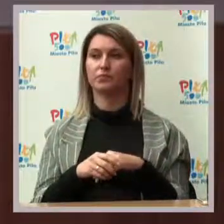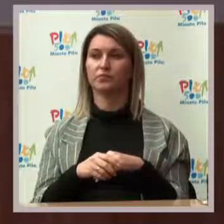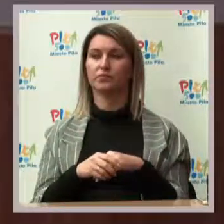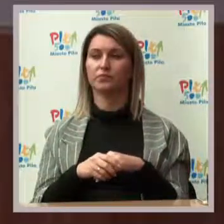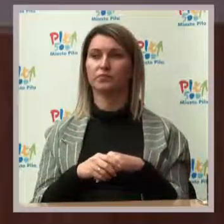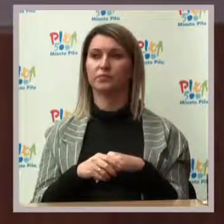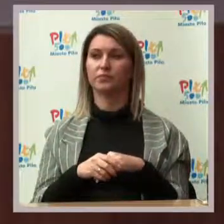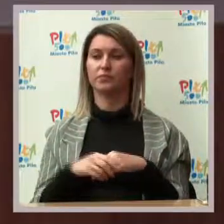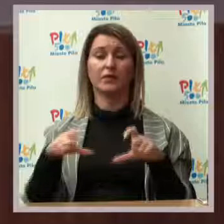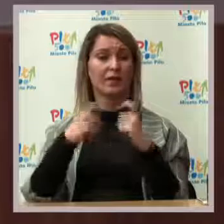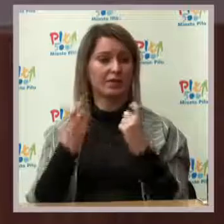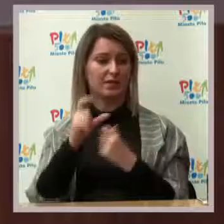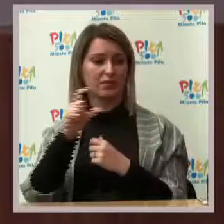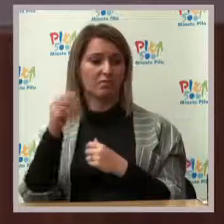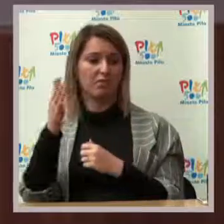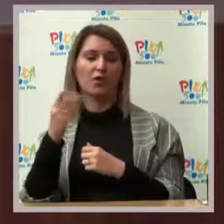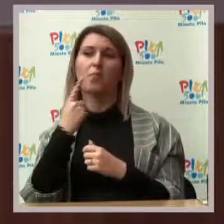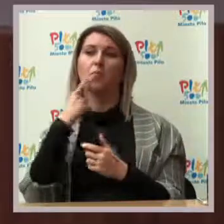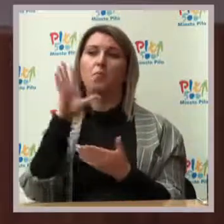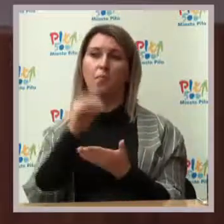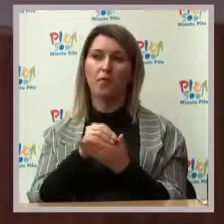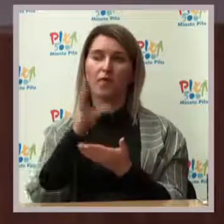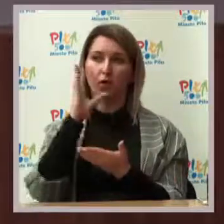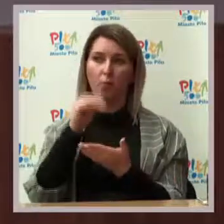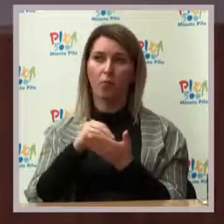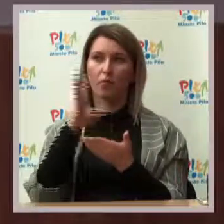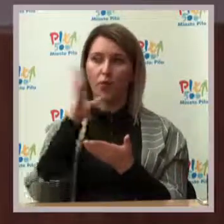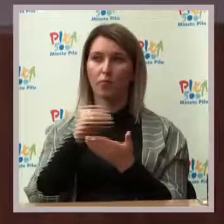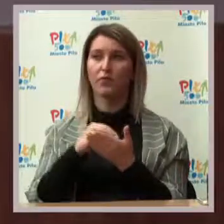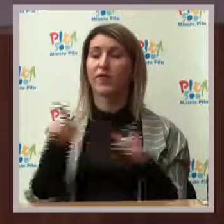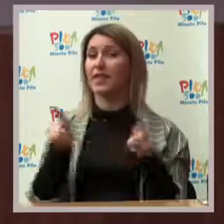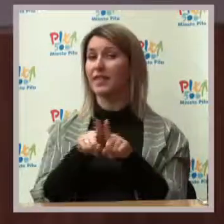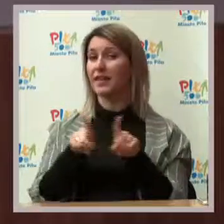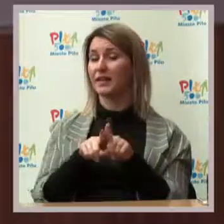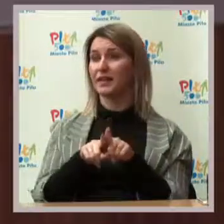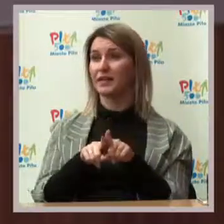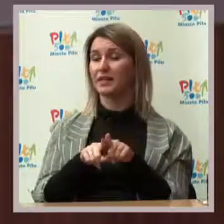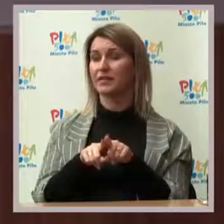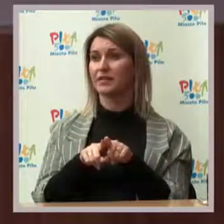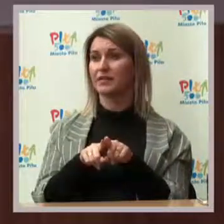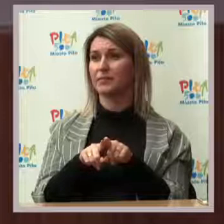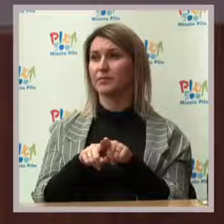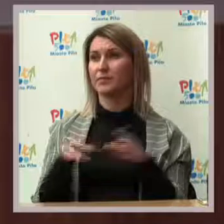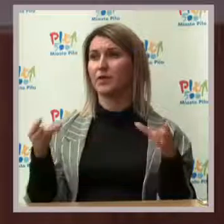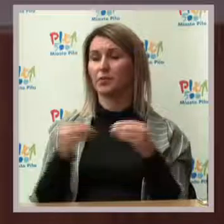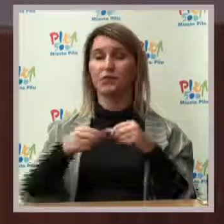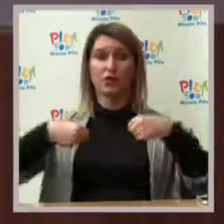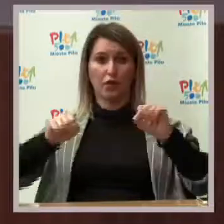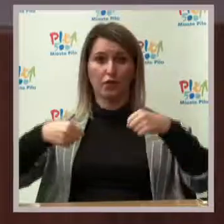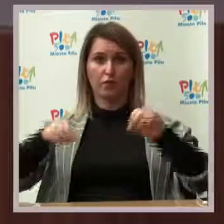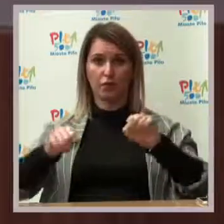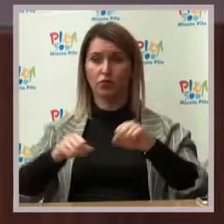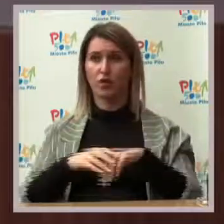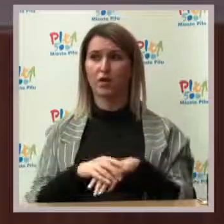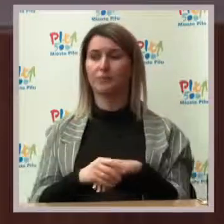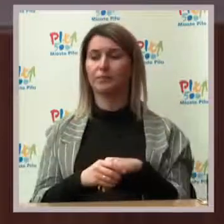będę o tym powtarzał, że tak jak włączyliśmy się do spraw żużla